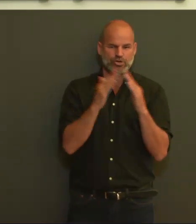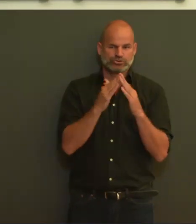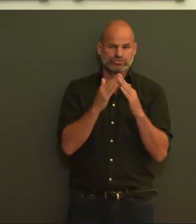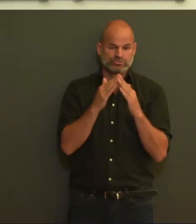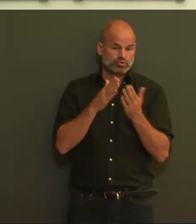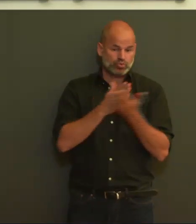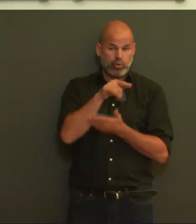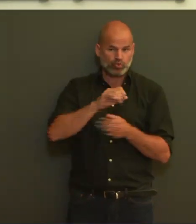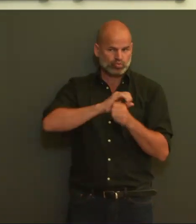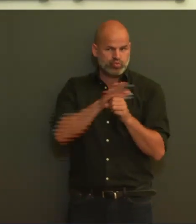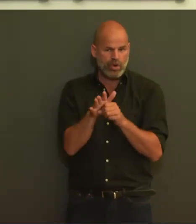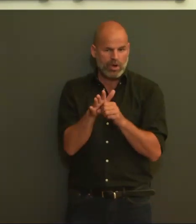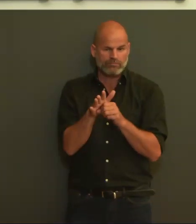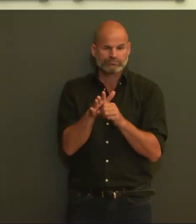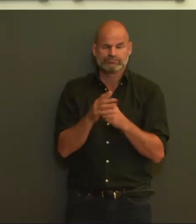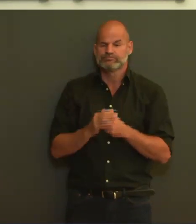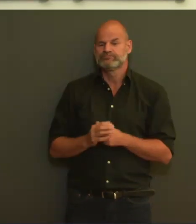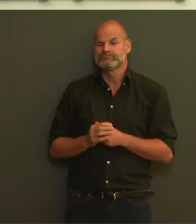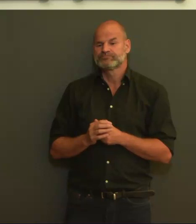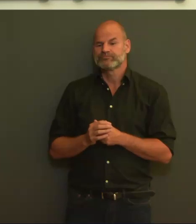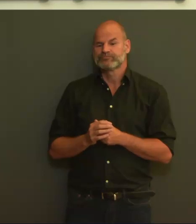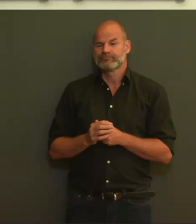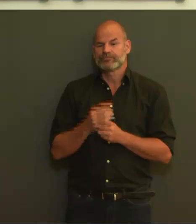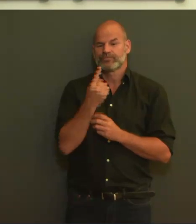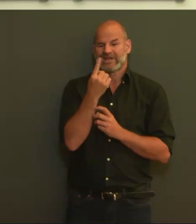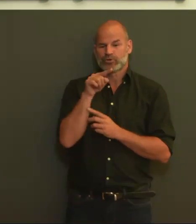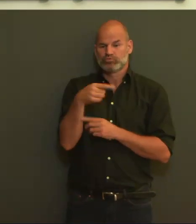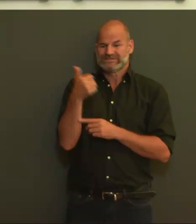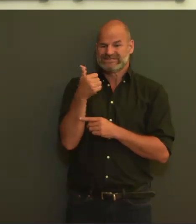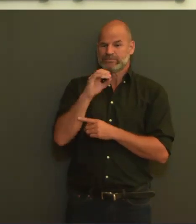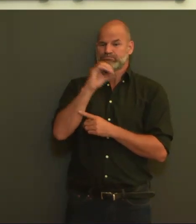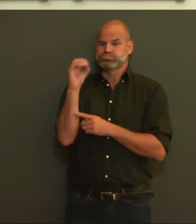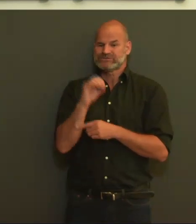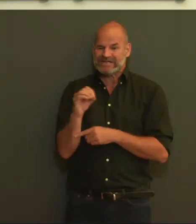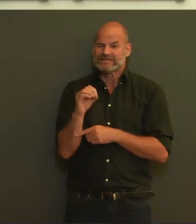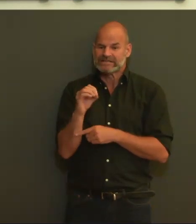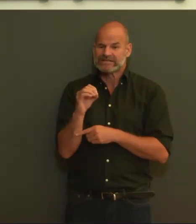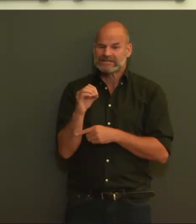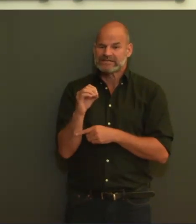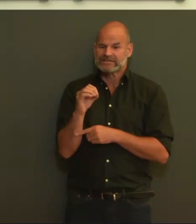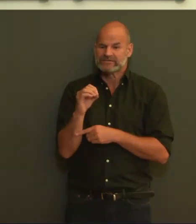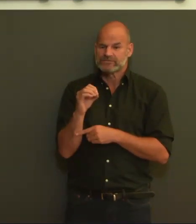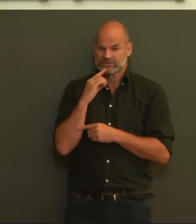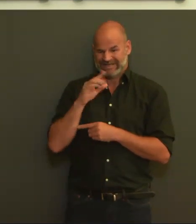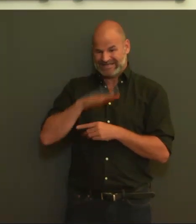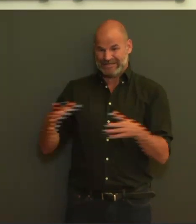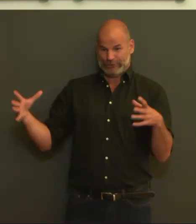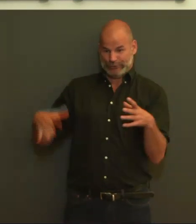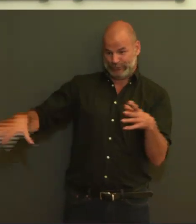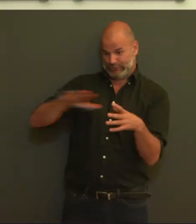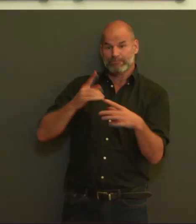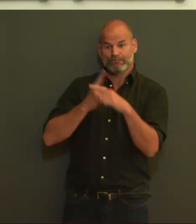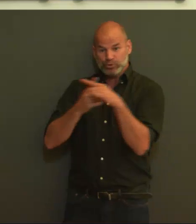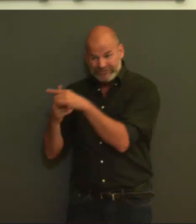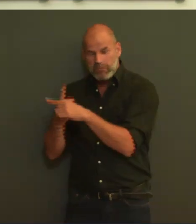slechts 1,6% van het totaal aantal kinderen waar het virus werd vastgesteld. Ook dat is heel wat